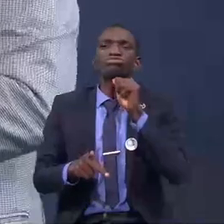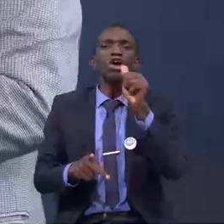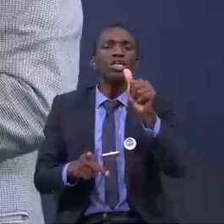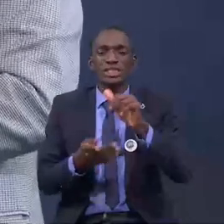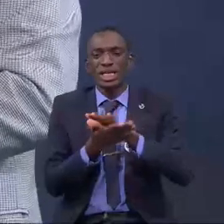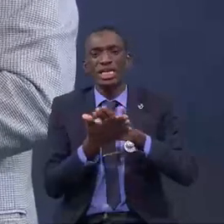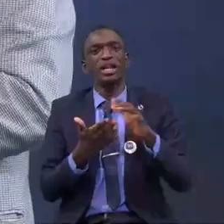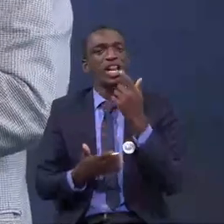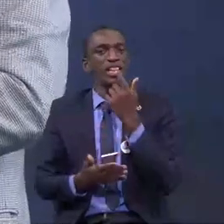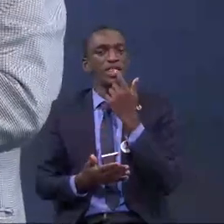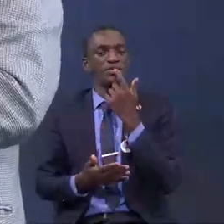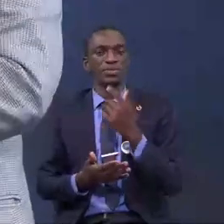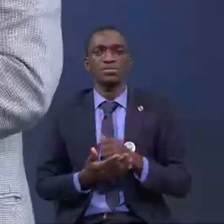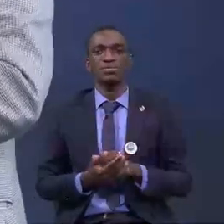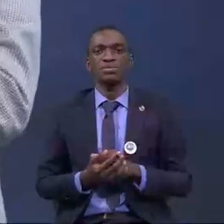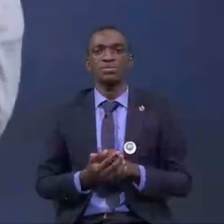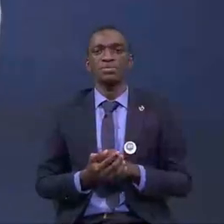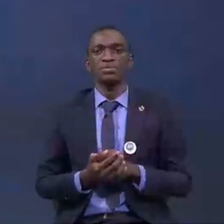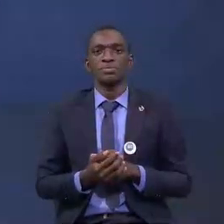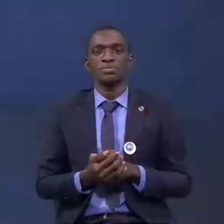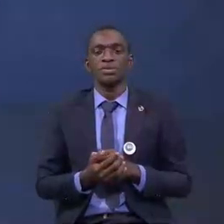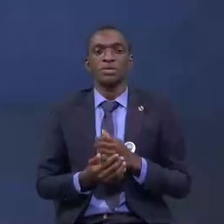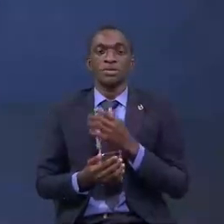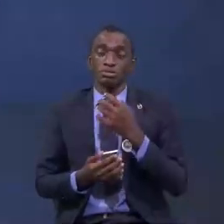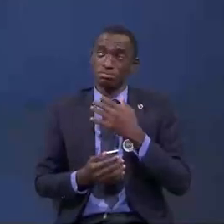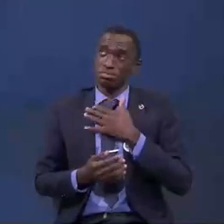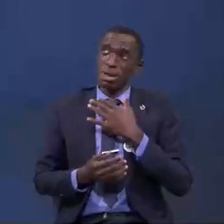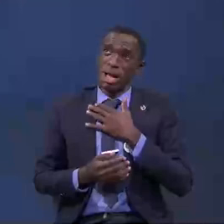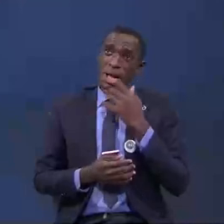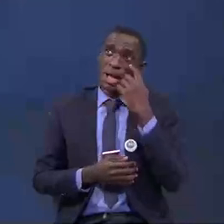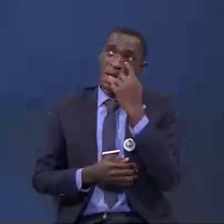J'habite au milieu d'un peuple dont les lèvres sont impures.